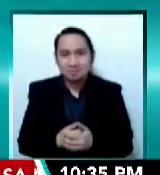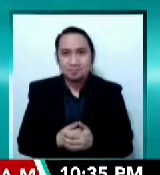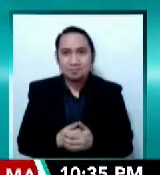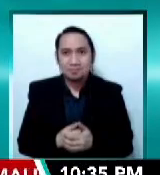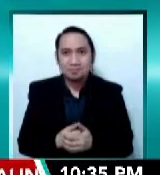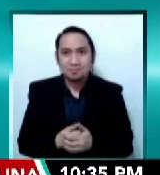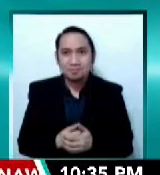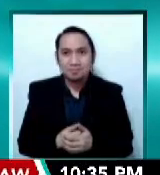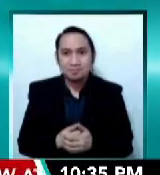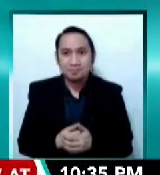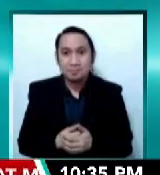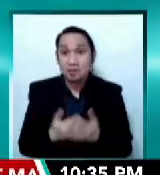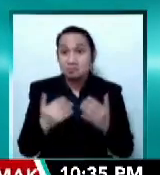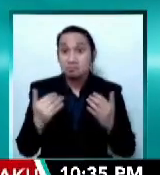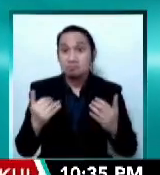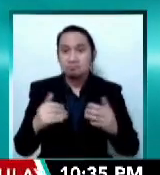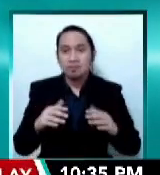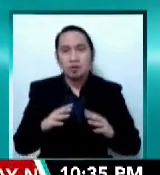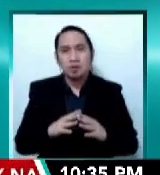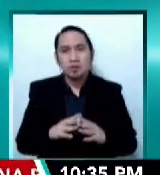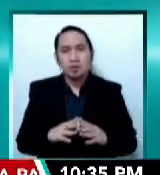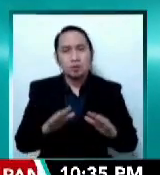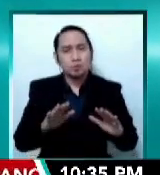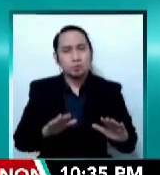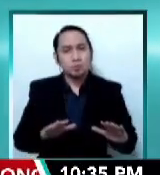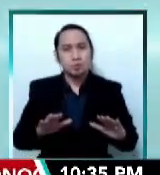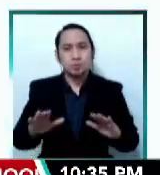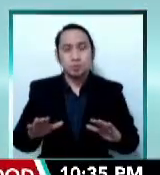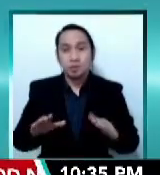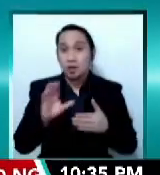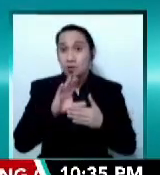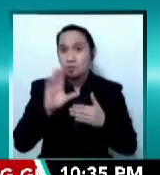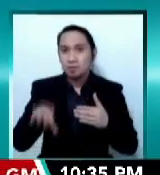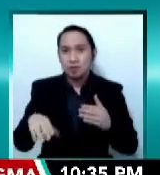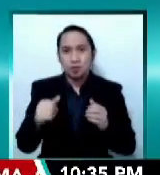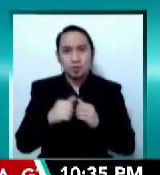Ang nakaka-relax na koi pond, complete with lighting.